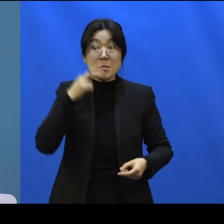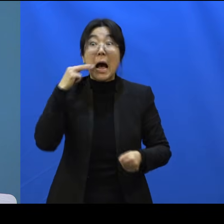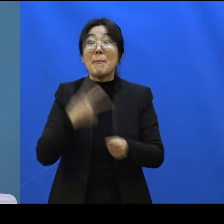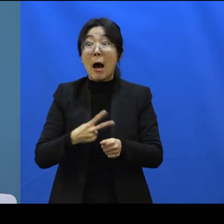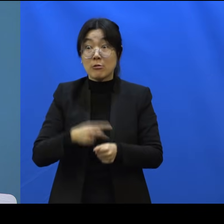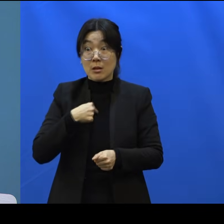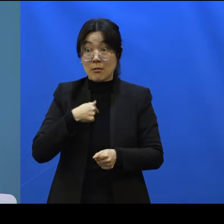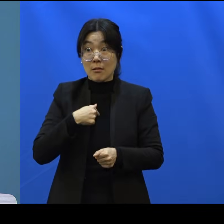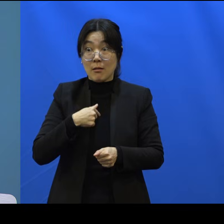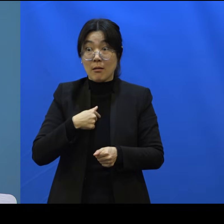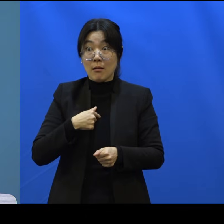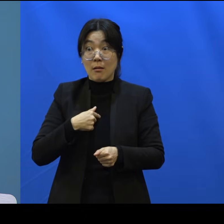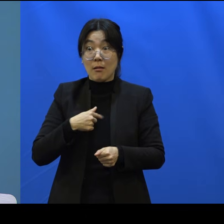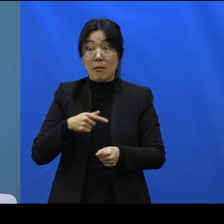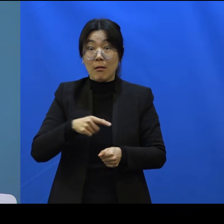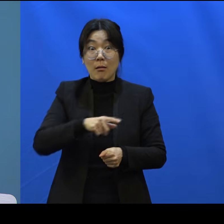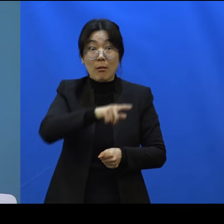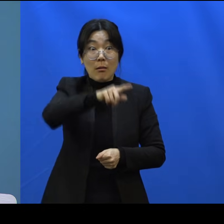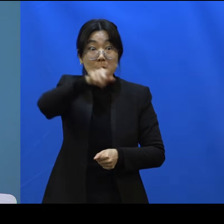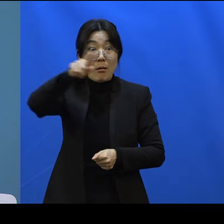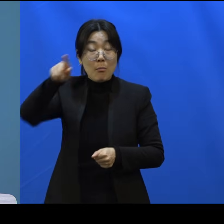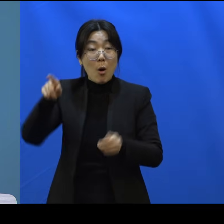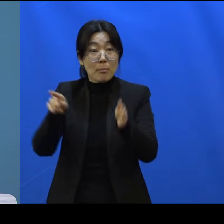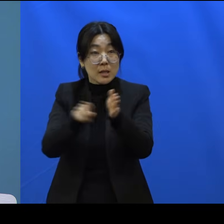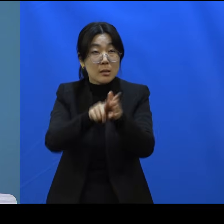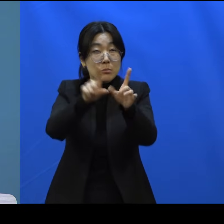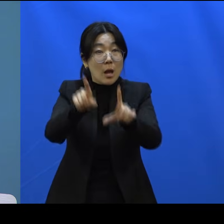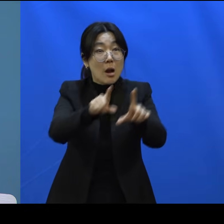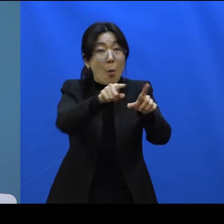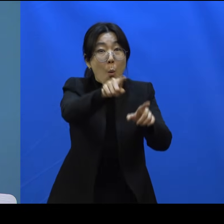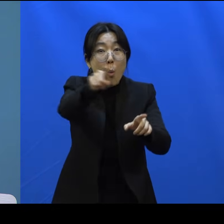했다는 말이죠. 이것은